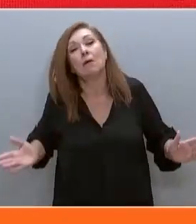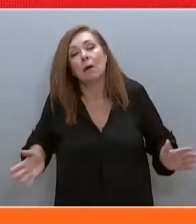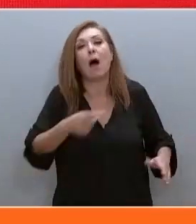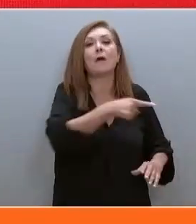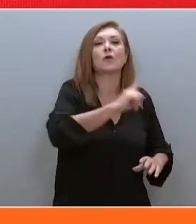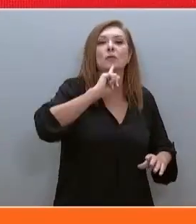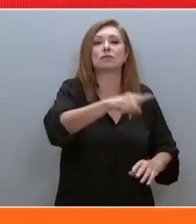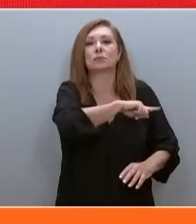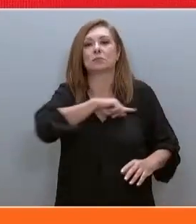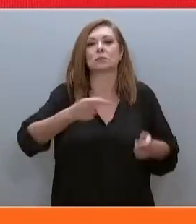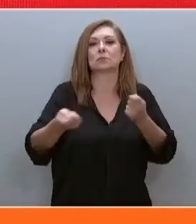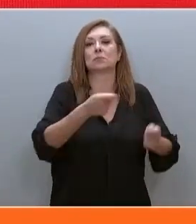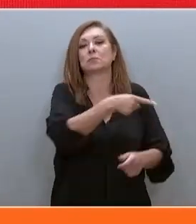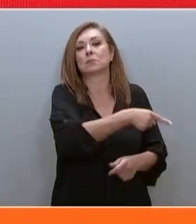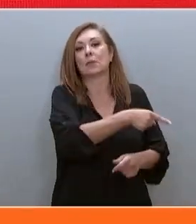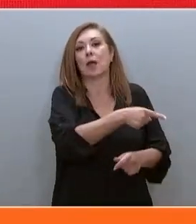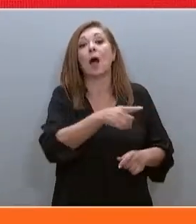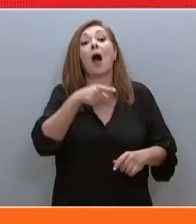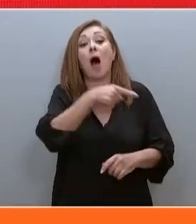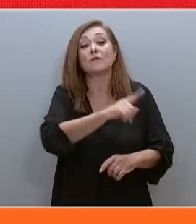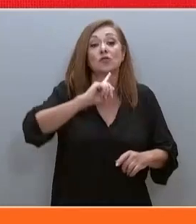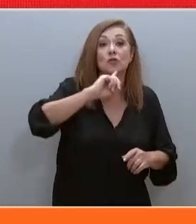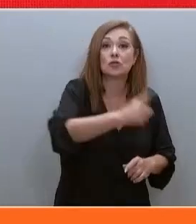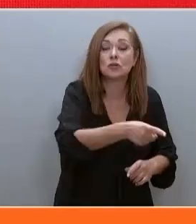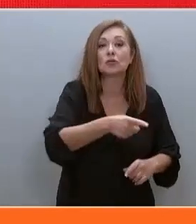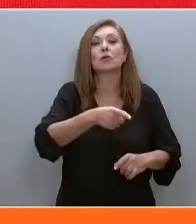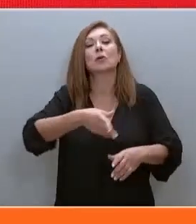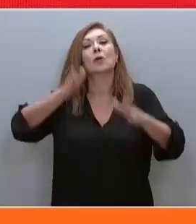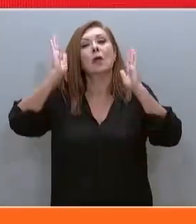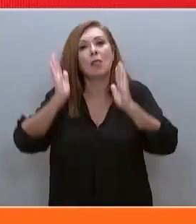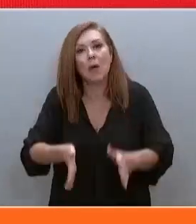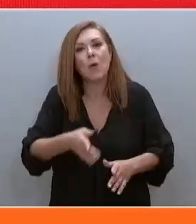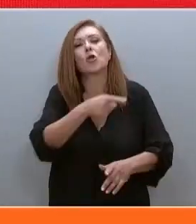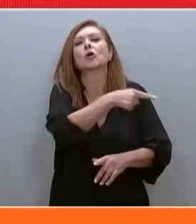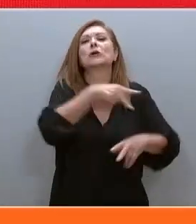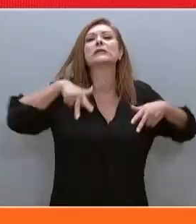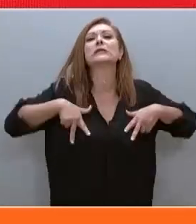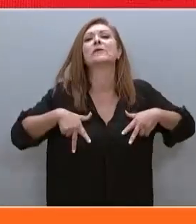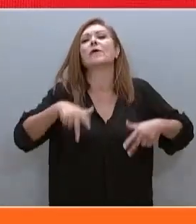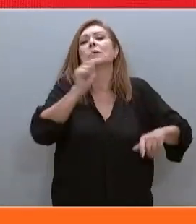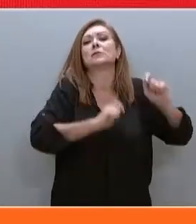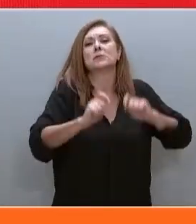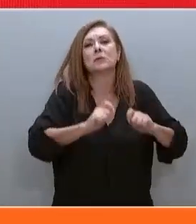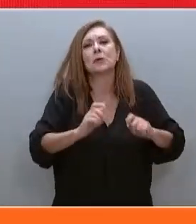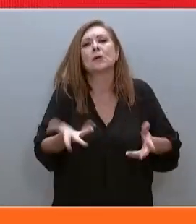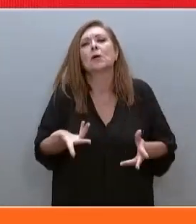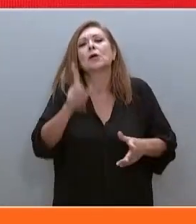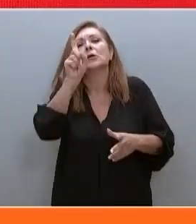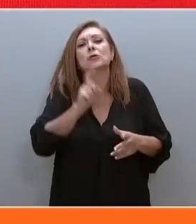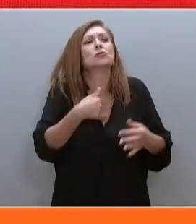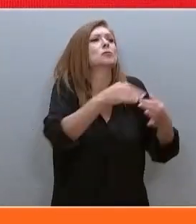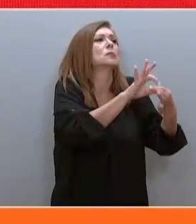τον πρώτο λόγο. Θα πάρει την πρώτη εντολή. Θα έχει τη δυνατότητα να διαμορφώσει σχετισμούς και να φτιάξει αυτός μια κυβέρνηση. Ενδεχομένως με τον κ. Βελόπουλο, δεν ξέρω με